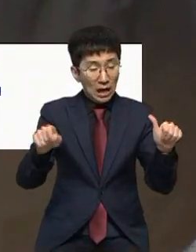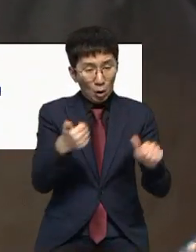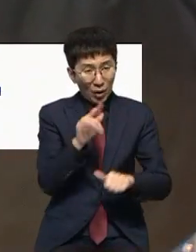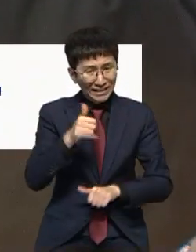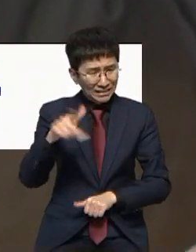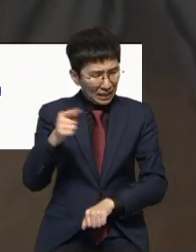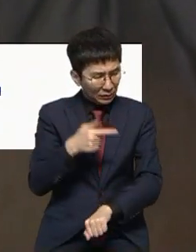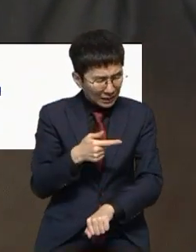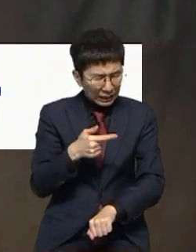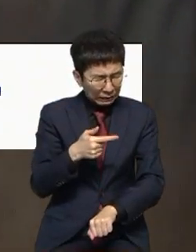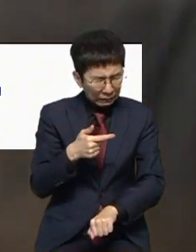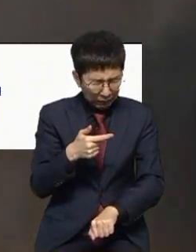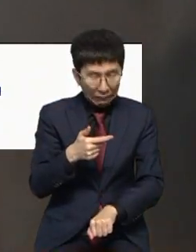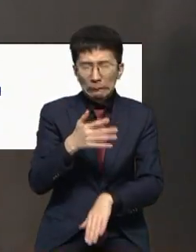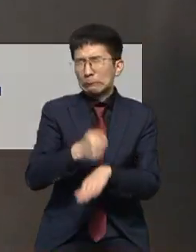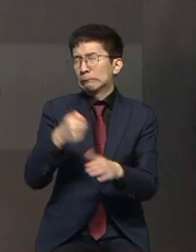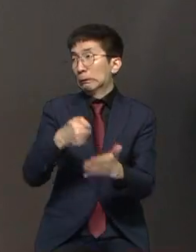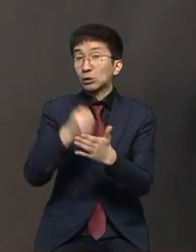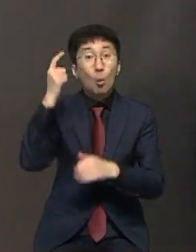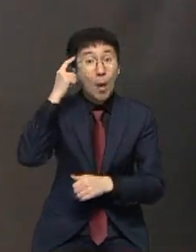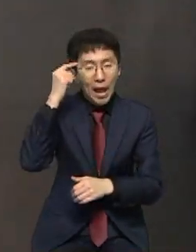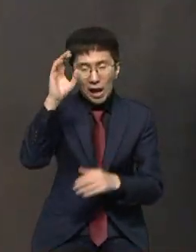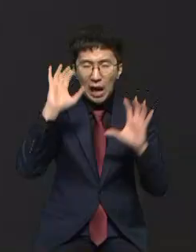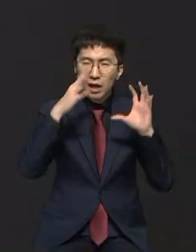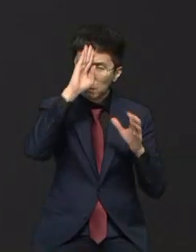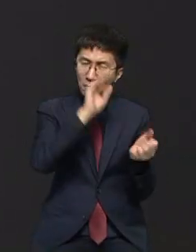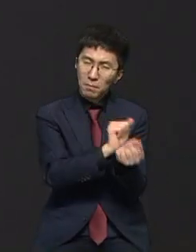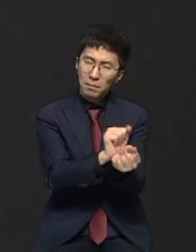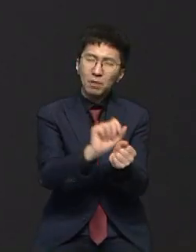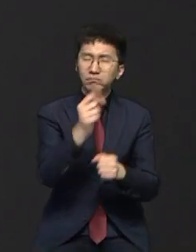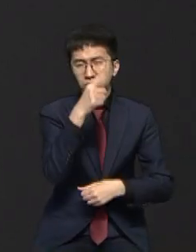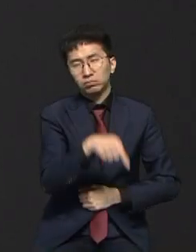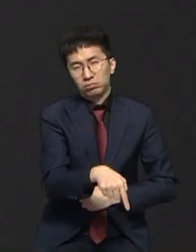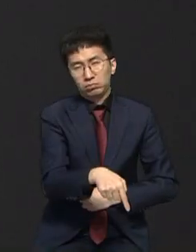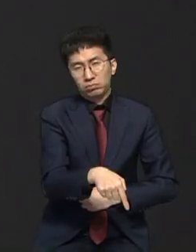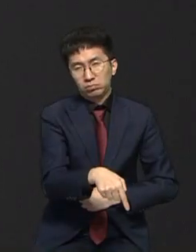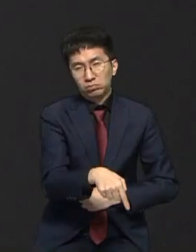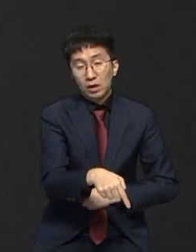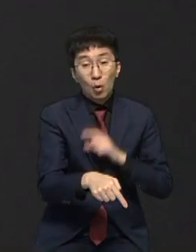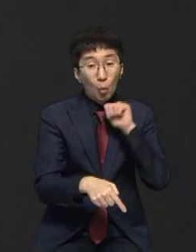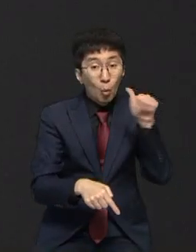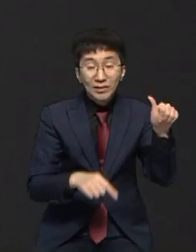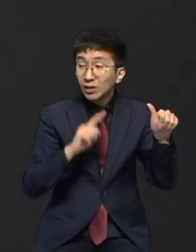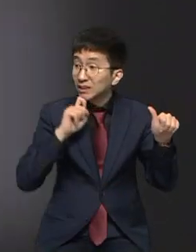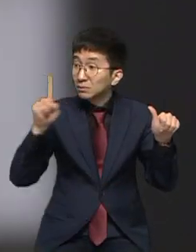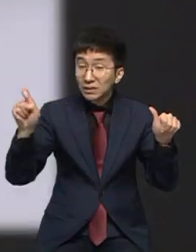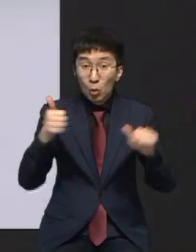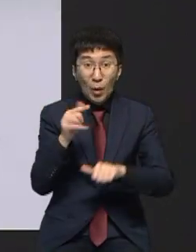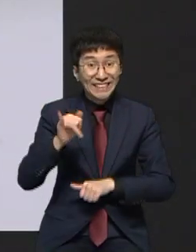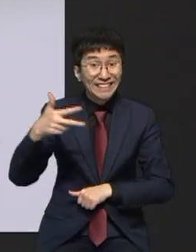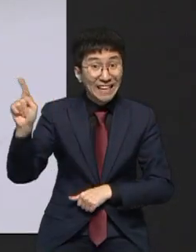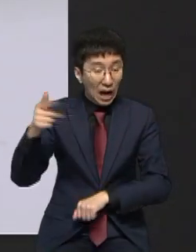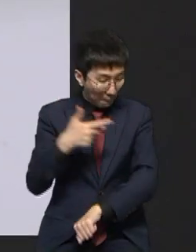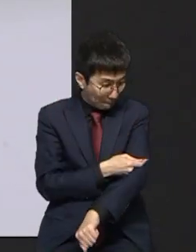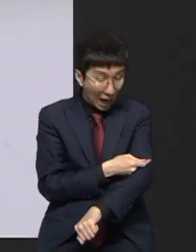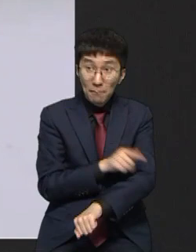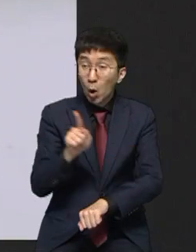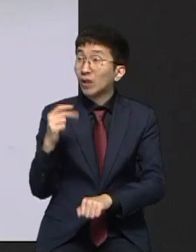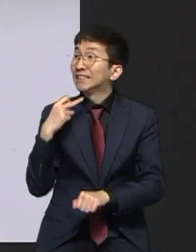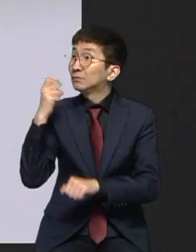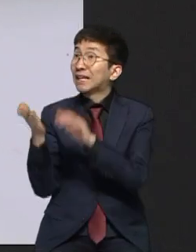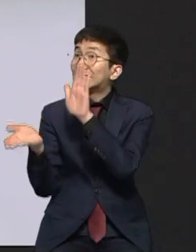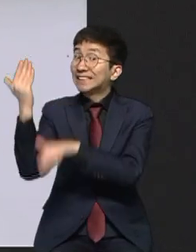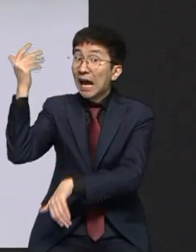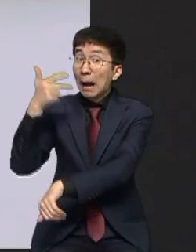것도 이런 확산세가 영향을 미쳤습니다. 5세에서 11세 대상 화이자 백신은 12세 이상에